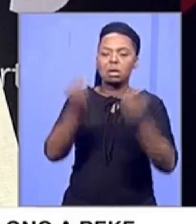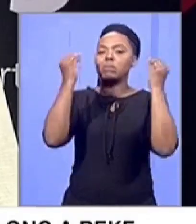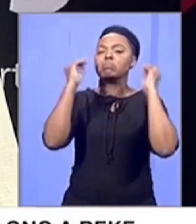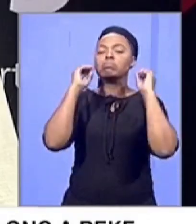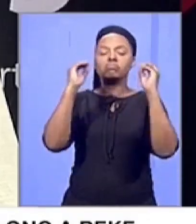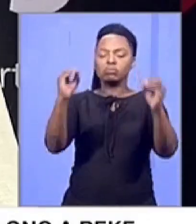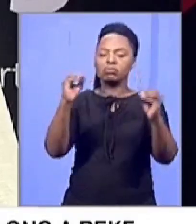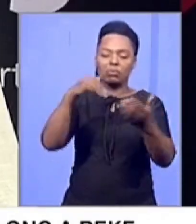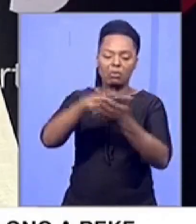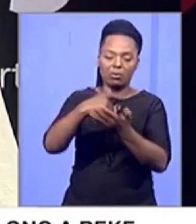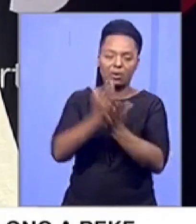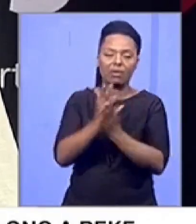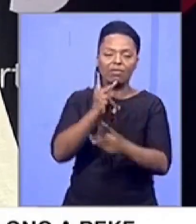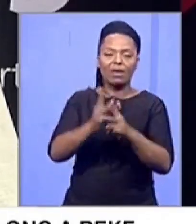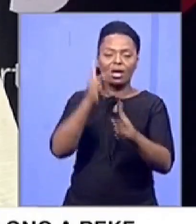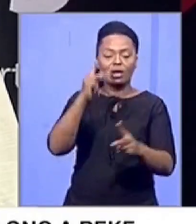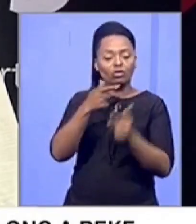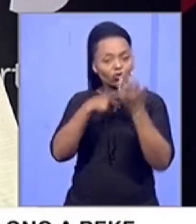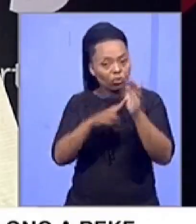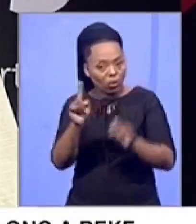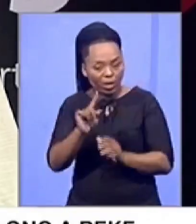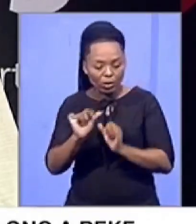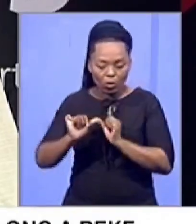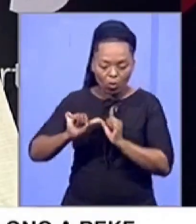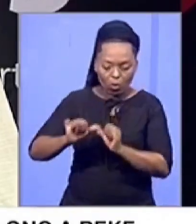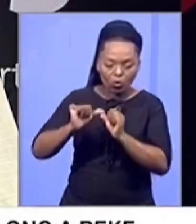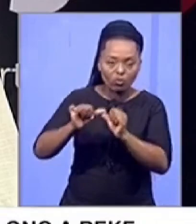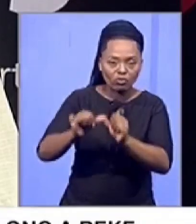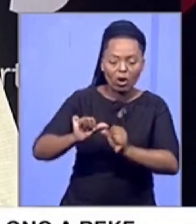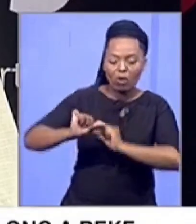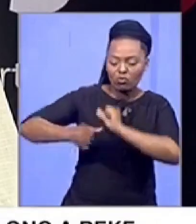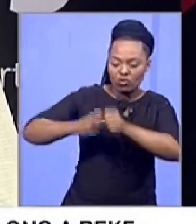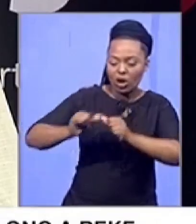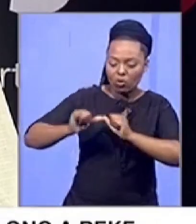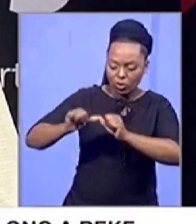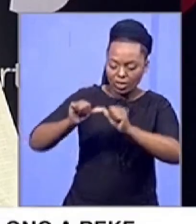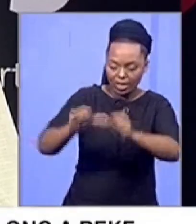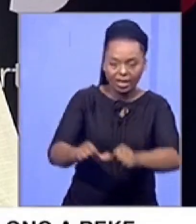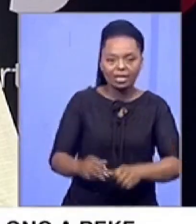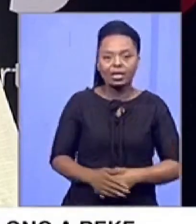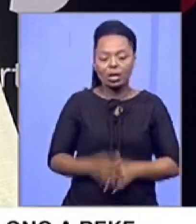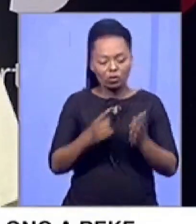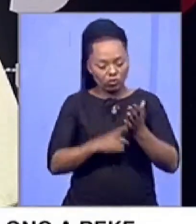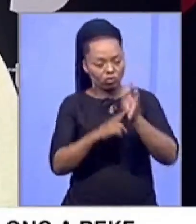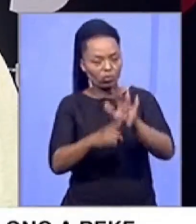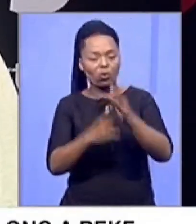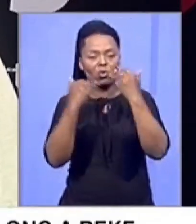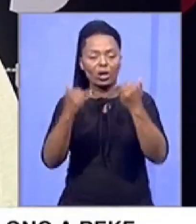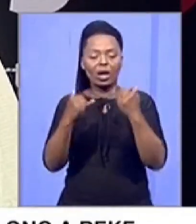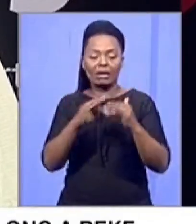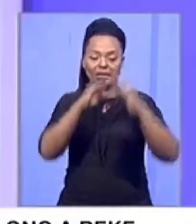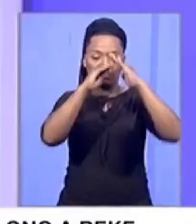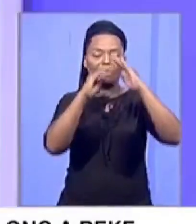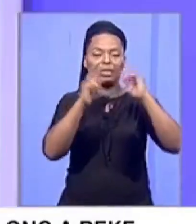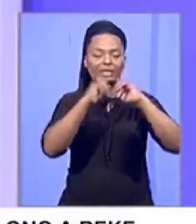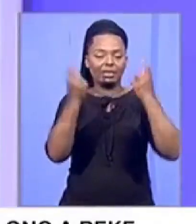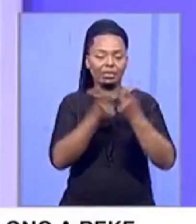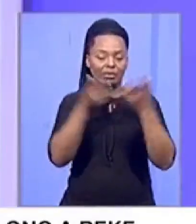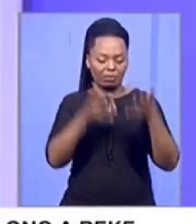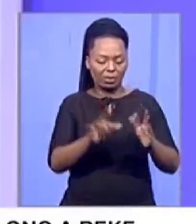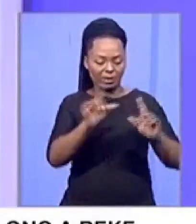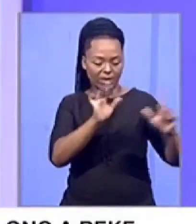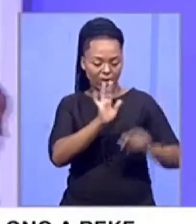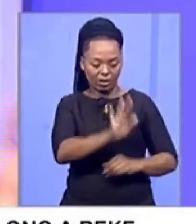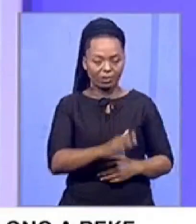quarter final me bontsha consistency me bontsha hore ka nnete ke sehlopha se phahameng continent in Africa re bone